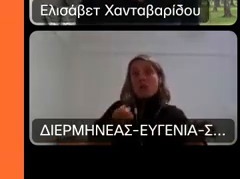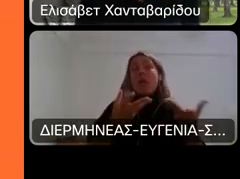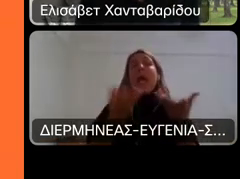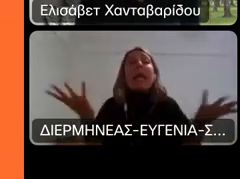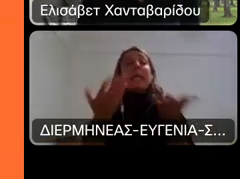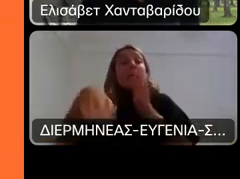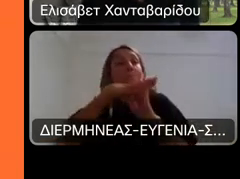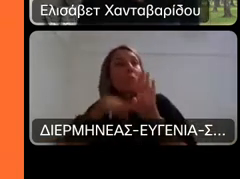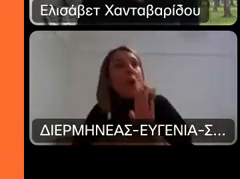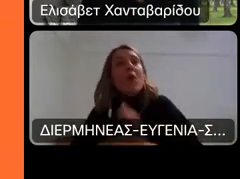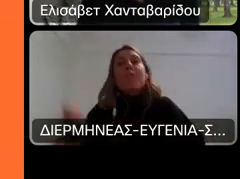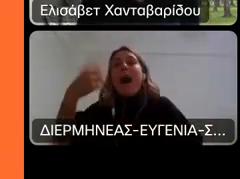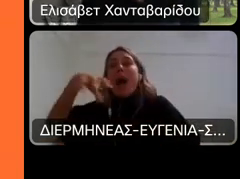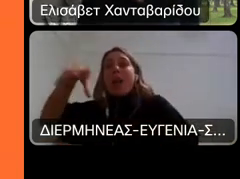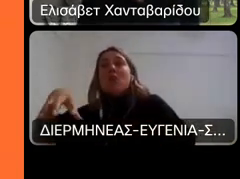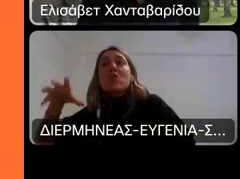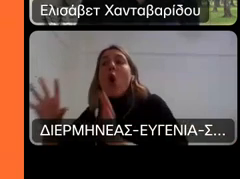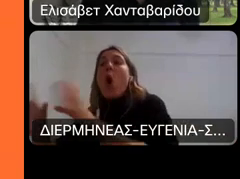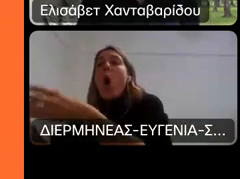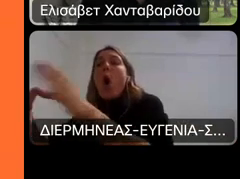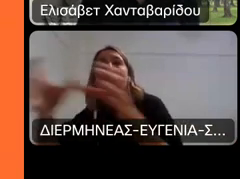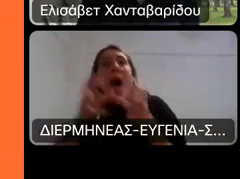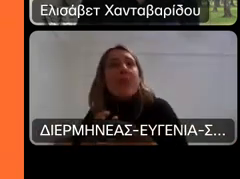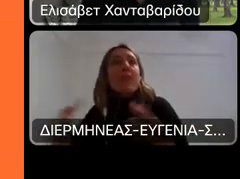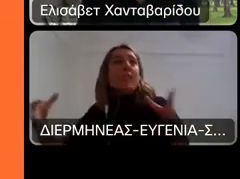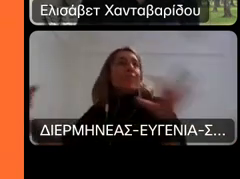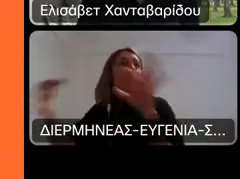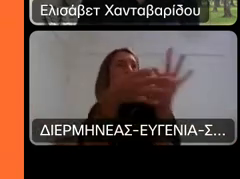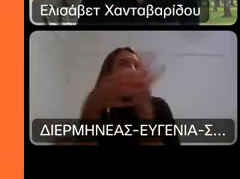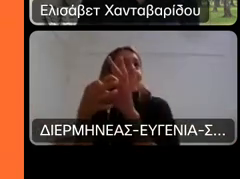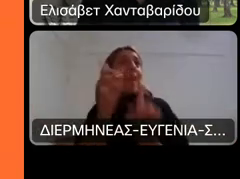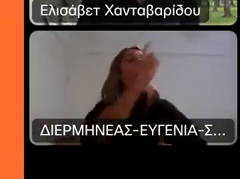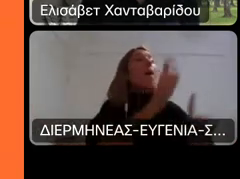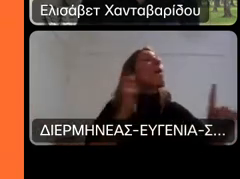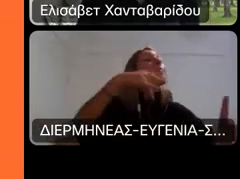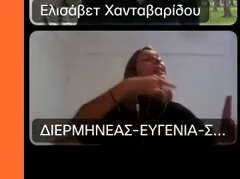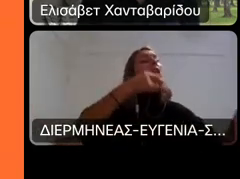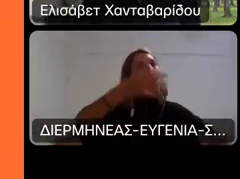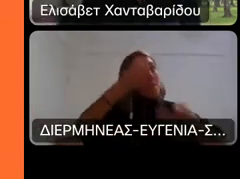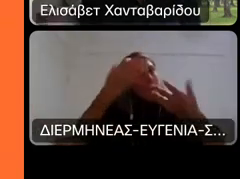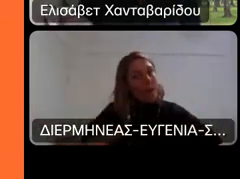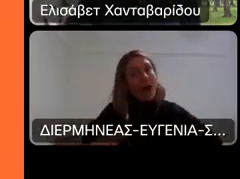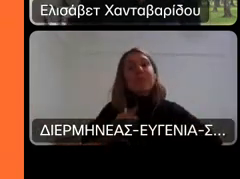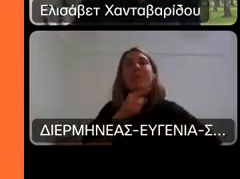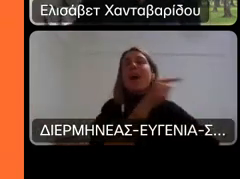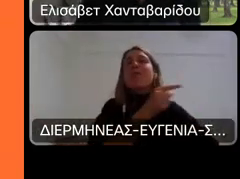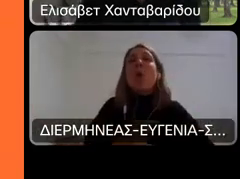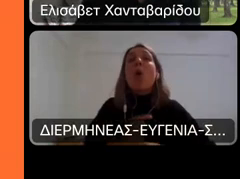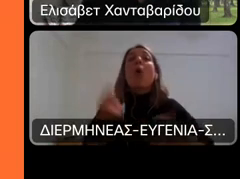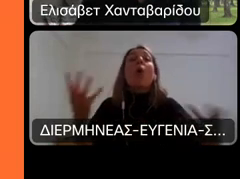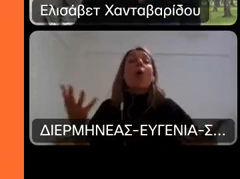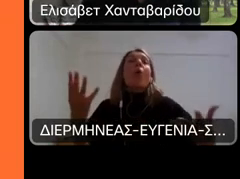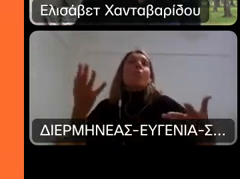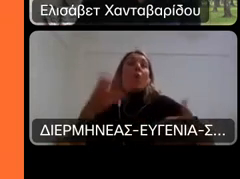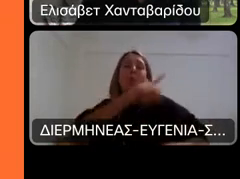πολύ συνεργασία από άλλους κλάδους, όπως είπε και η κυρία Πατινιωτάκη, διότι είναι πολύ μεγάλο έργο, όσο και αν θέλουμε να το αλλάξουμε